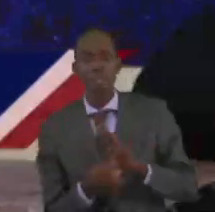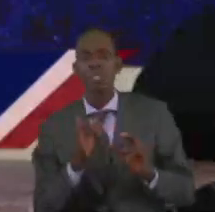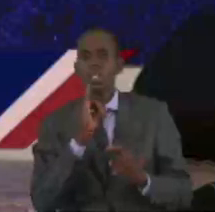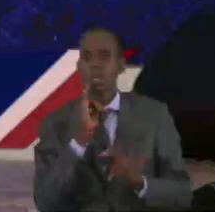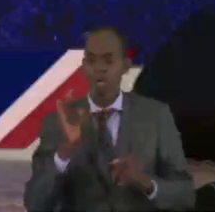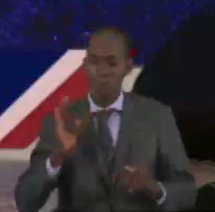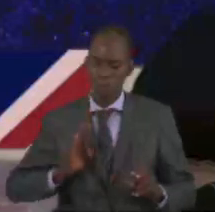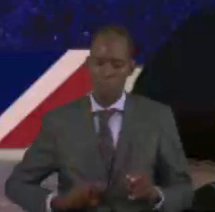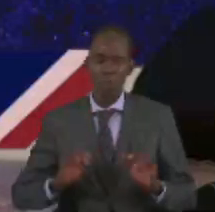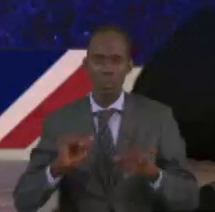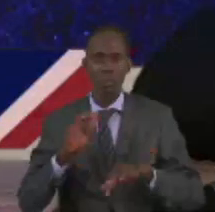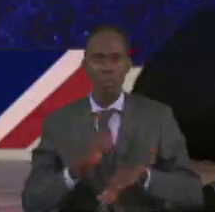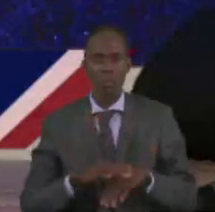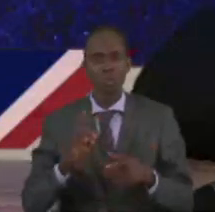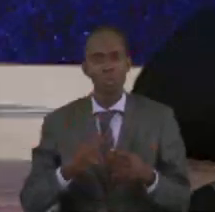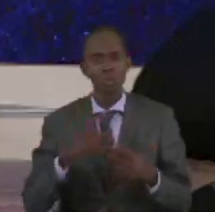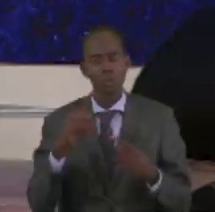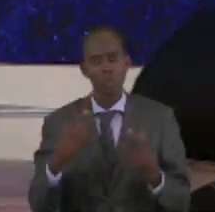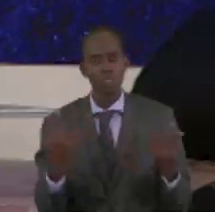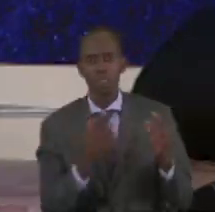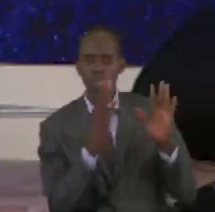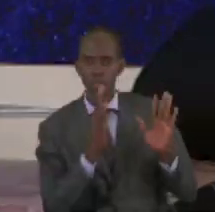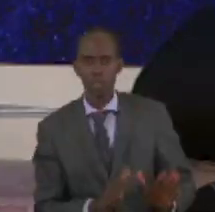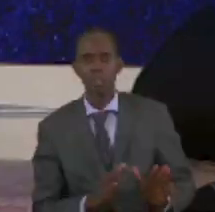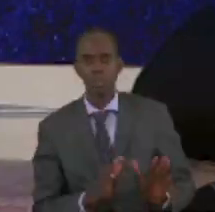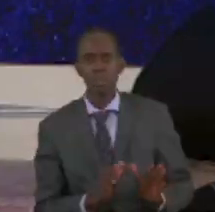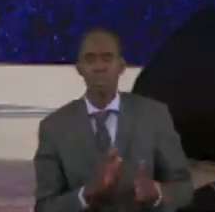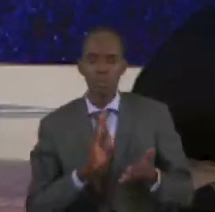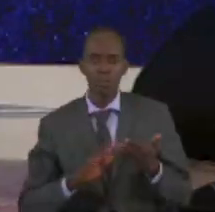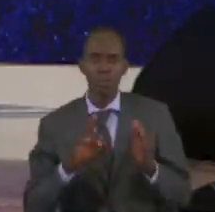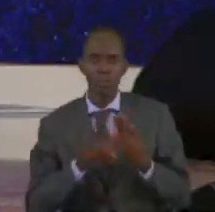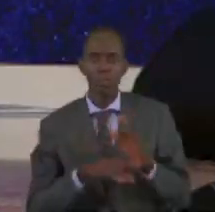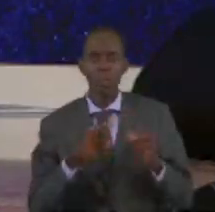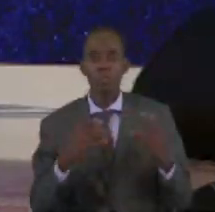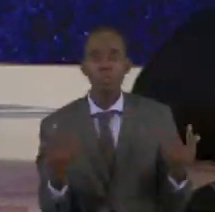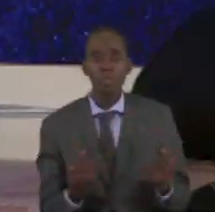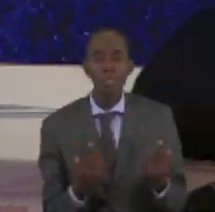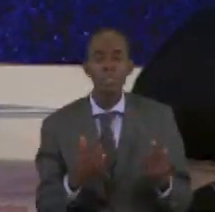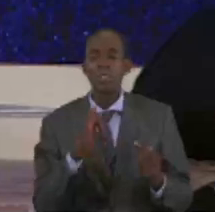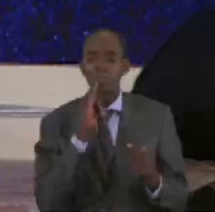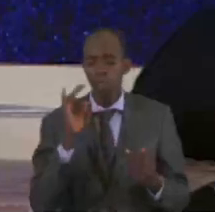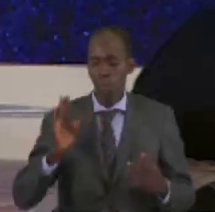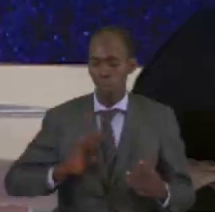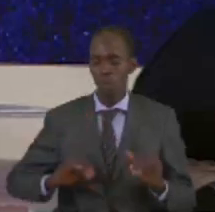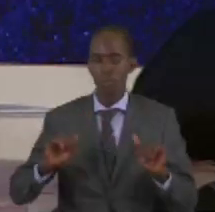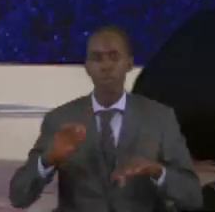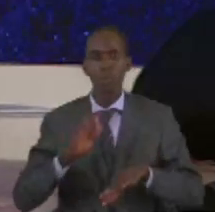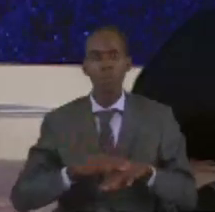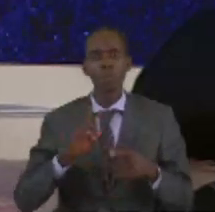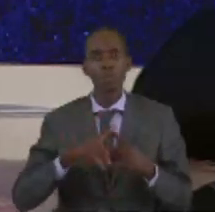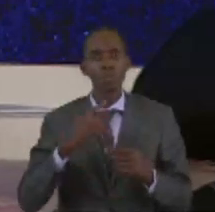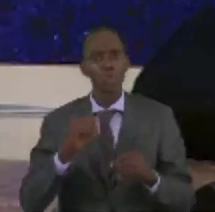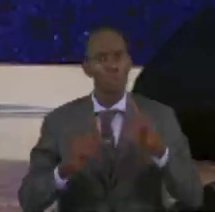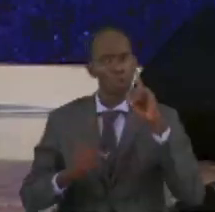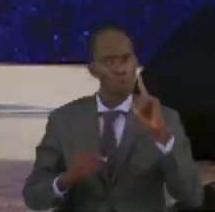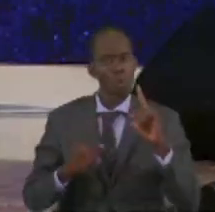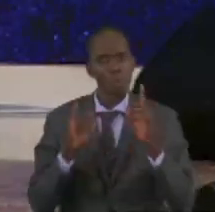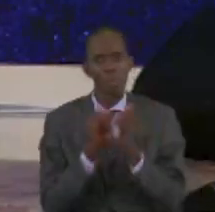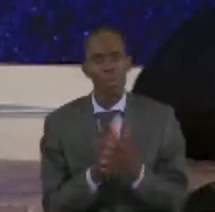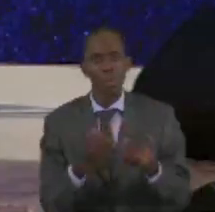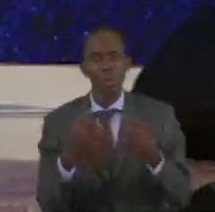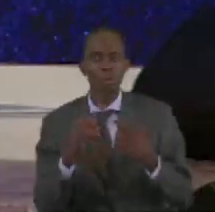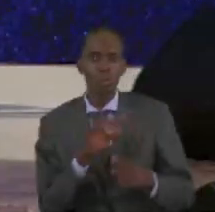Rien. Oui, la repentance est profitable aux pécheurs. Le pardon des péchés est